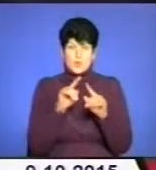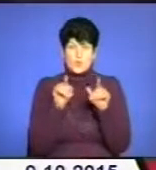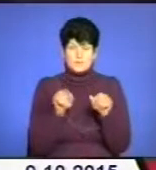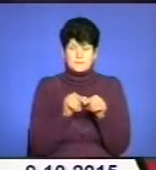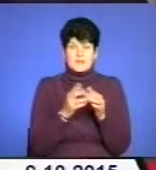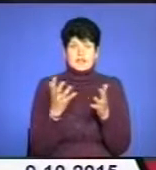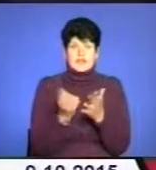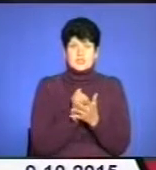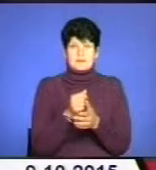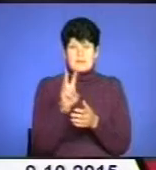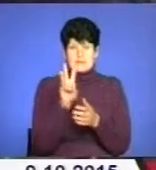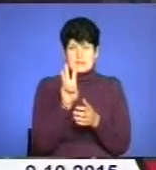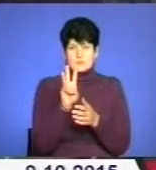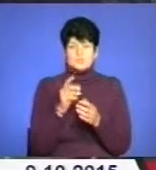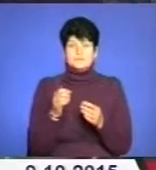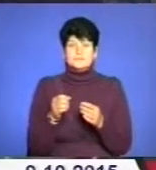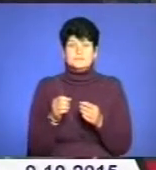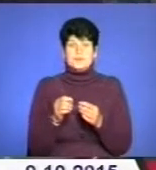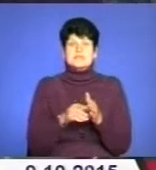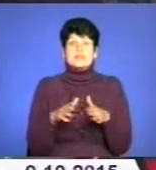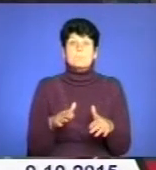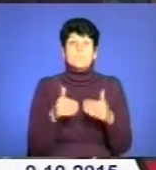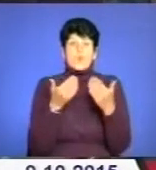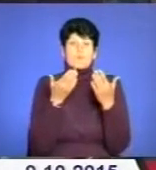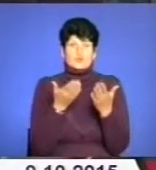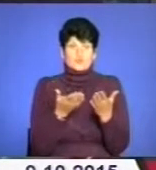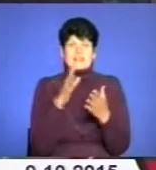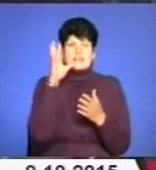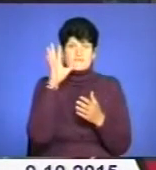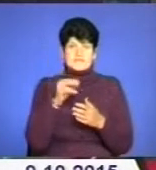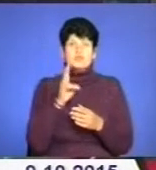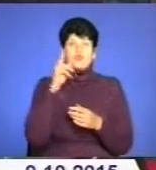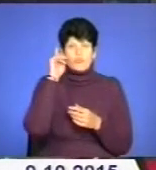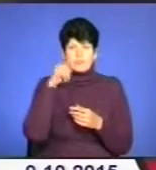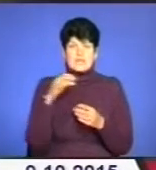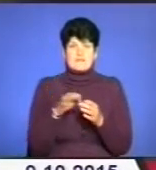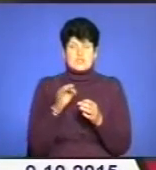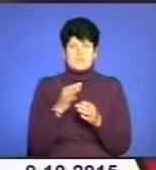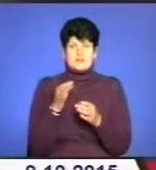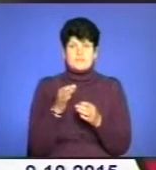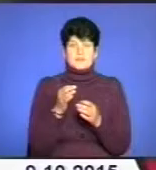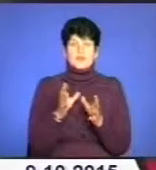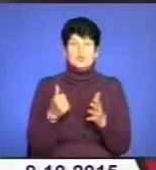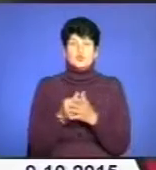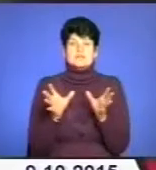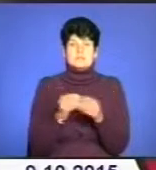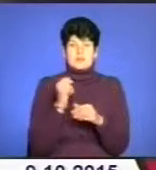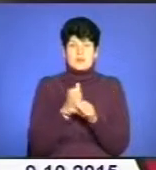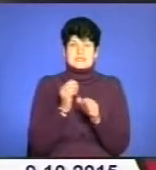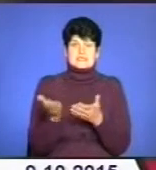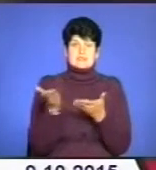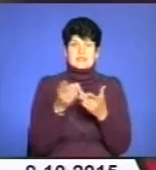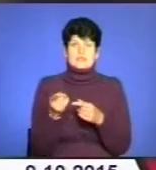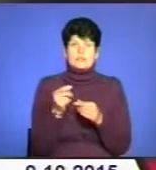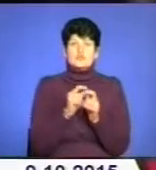в тризубі в інтернеті і запропонували всім, хто вміє вишивати. До співпраці запросили тернопільські